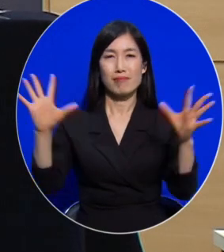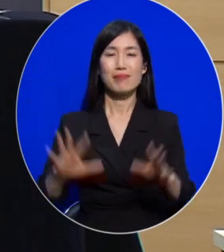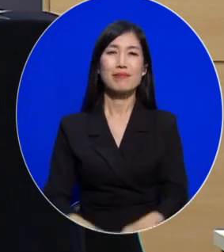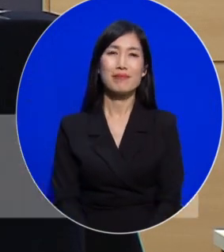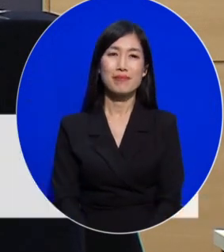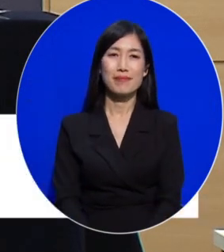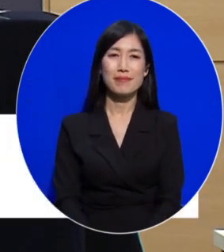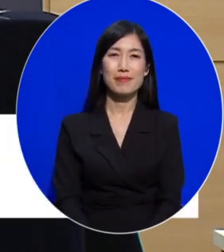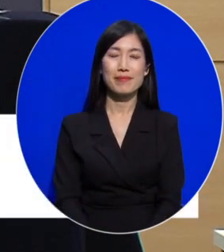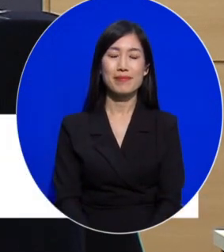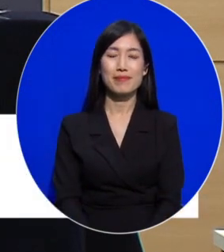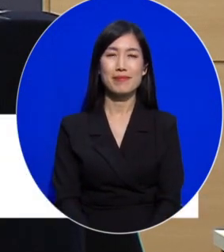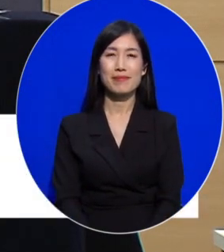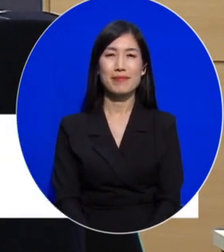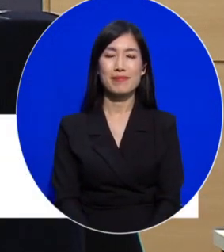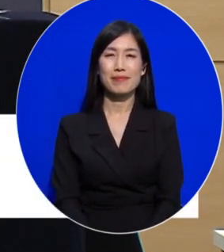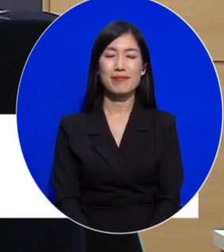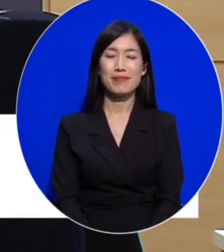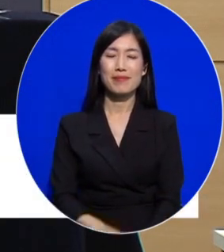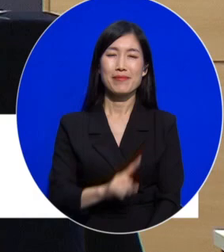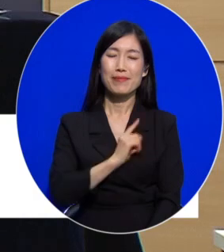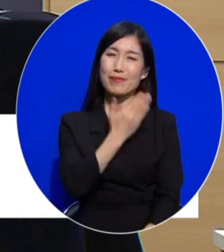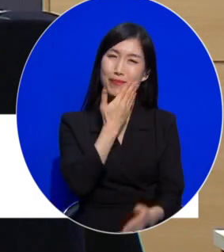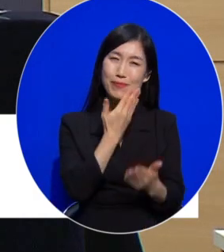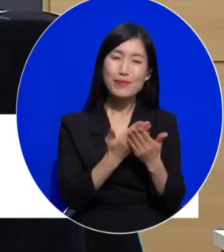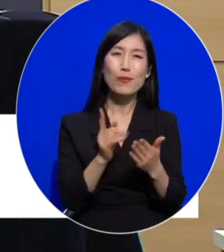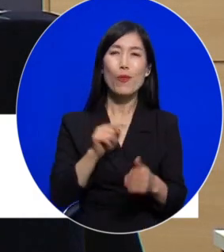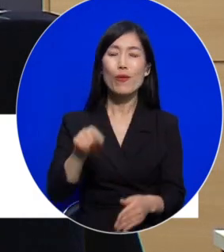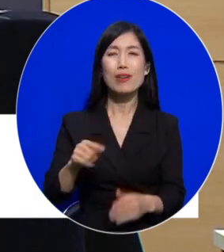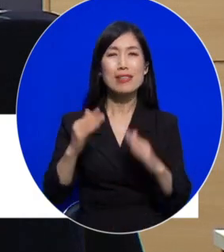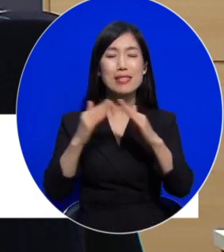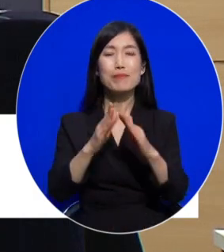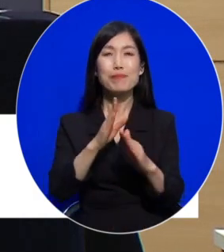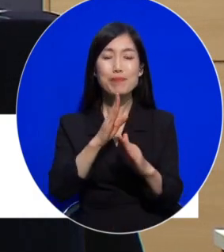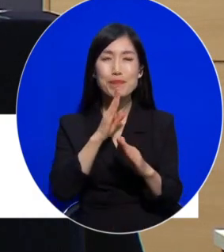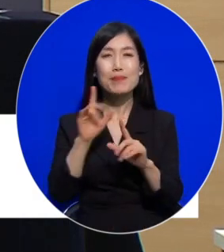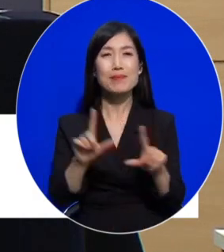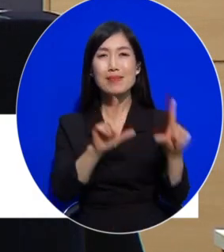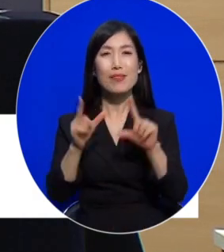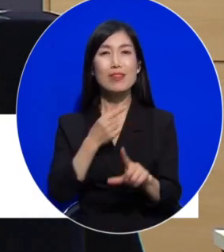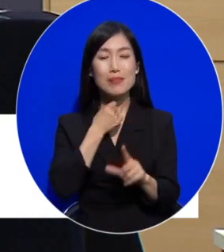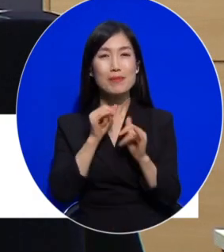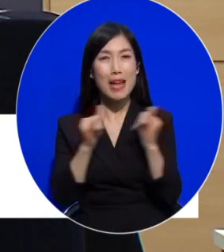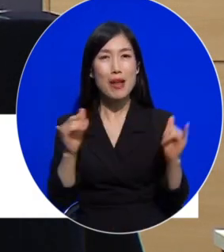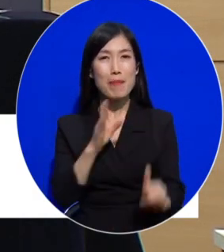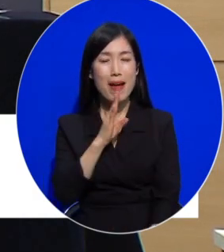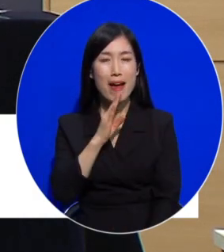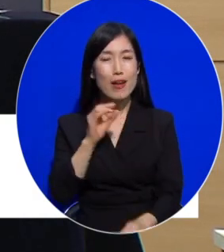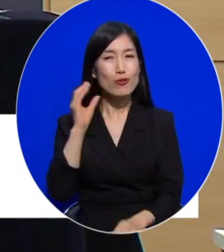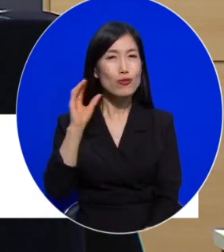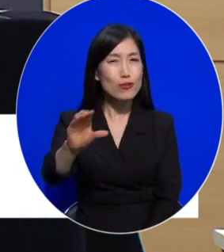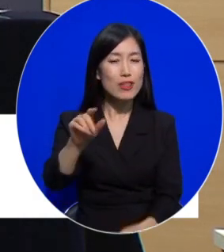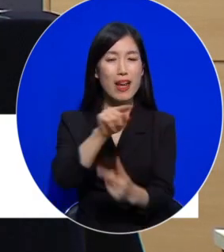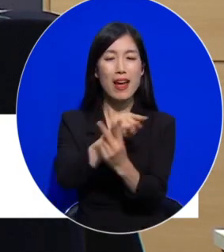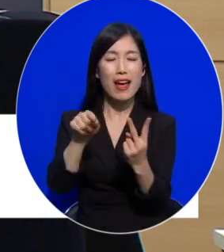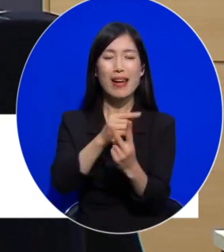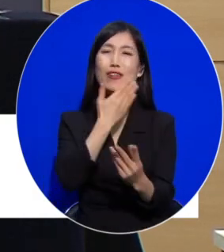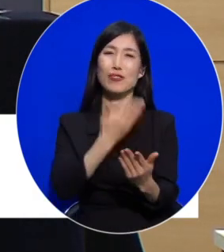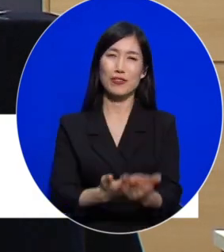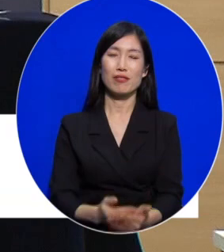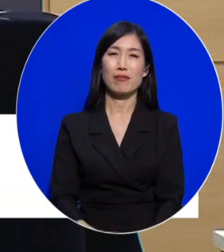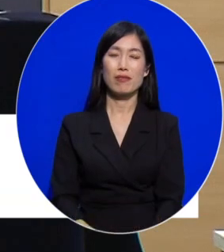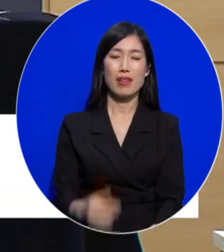저희들이 주목하는 것은 실수요 특히 이게 내 집 마련이라든지 아니면 내 집 주거